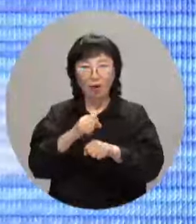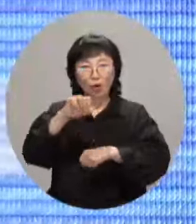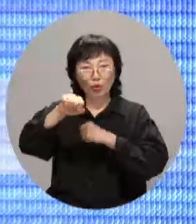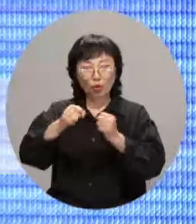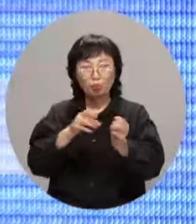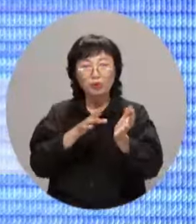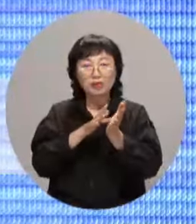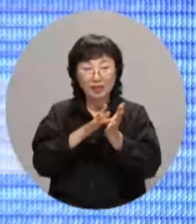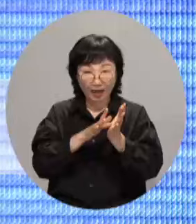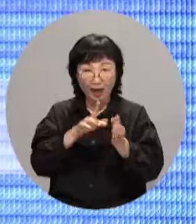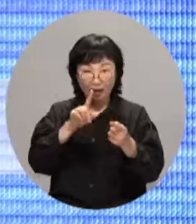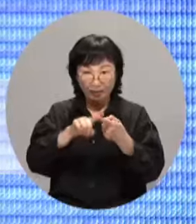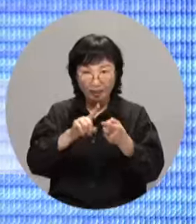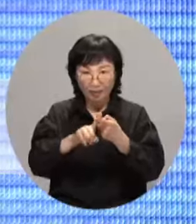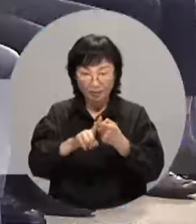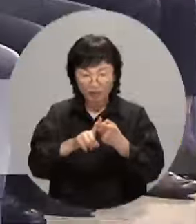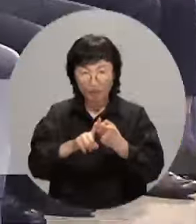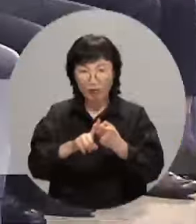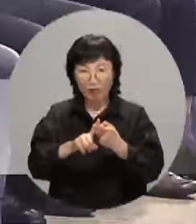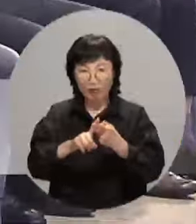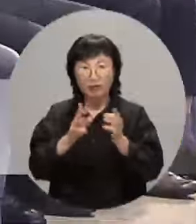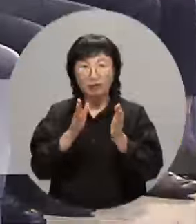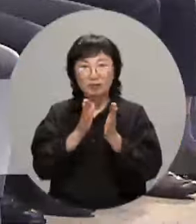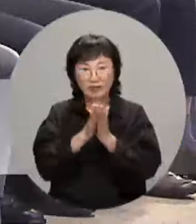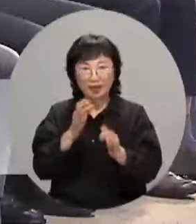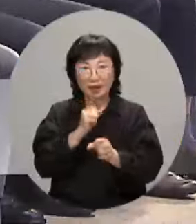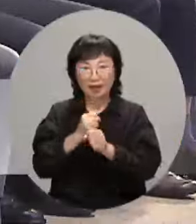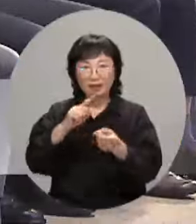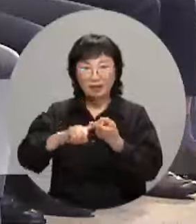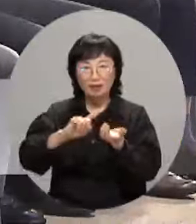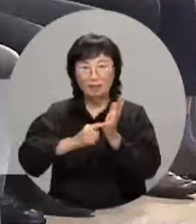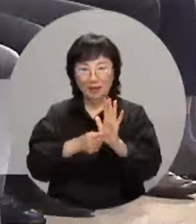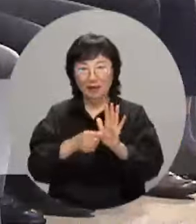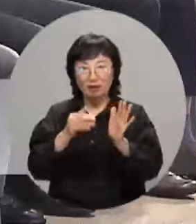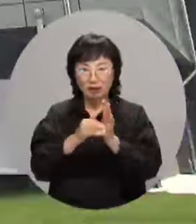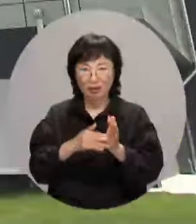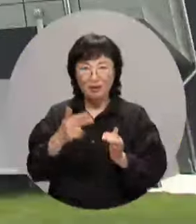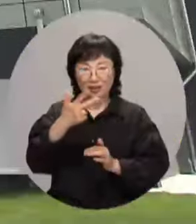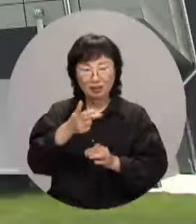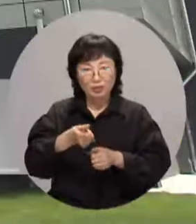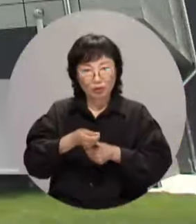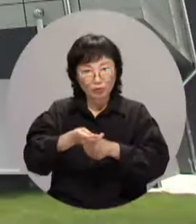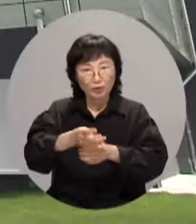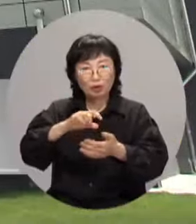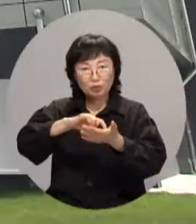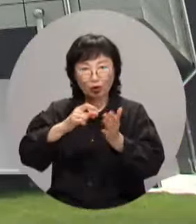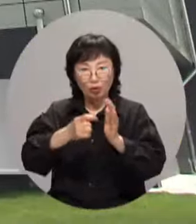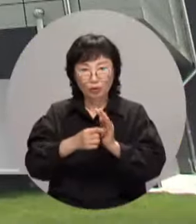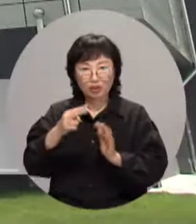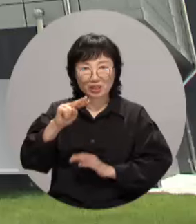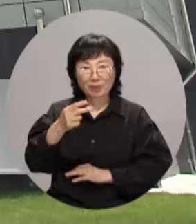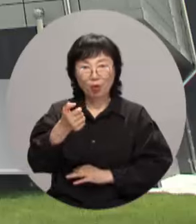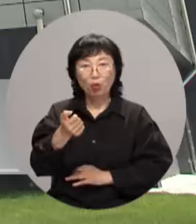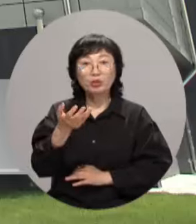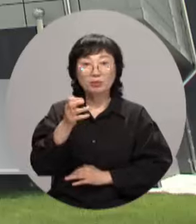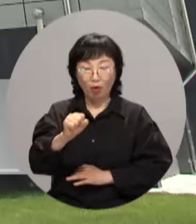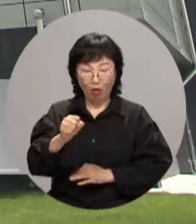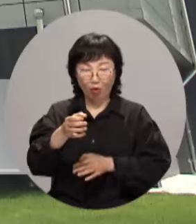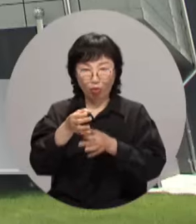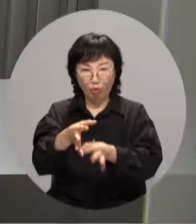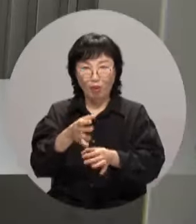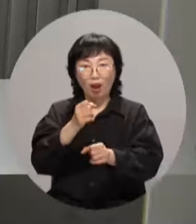의약품 클러스터 구축에 본격적인 시작을 알렸습니다. 연면적 7천여 제곱미터 면적에 총 250억 원이 투입된